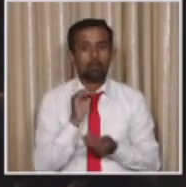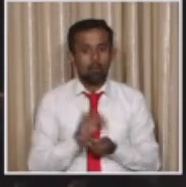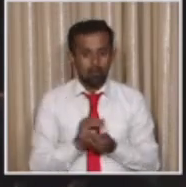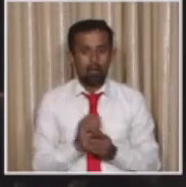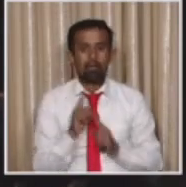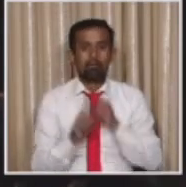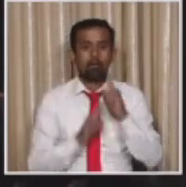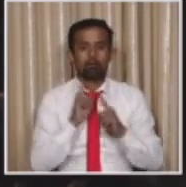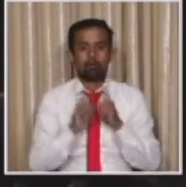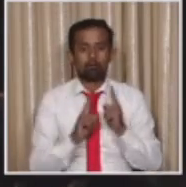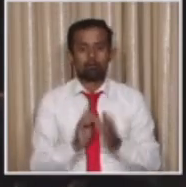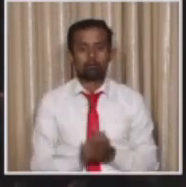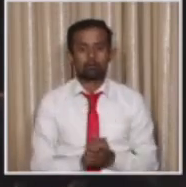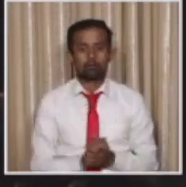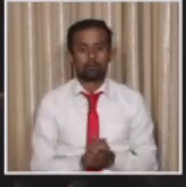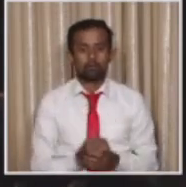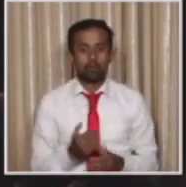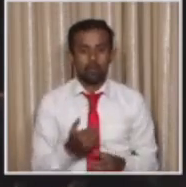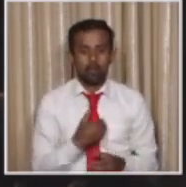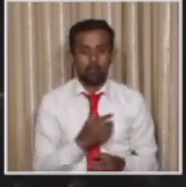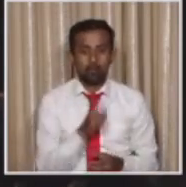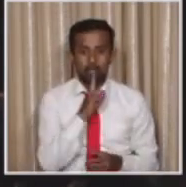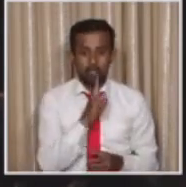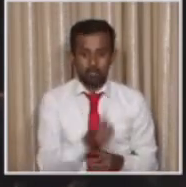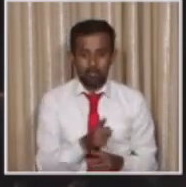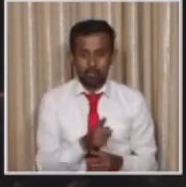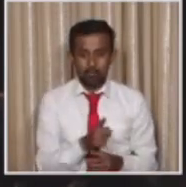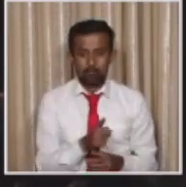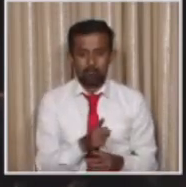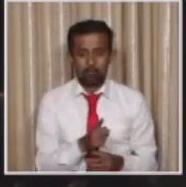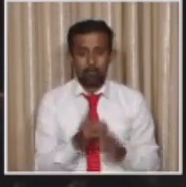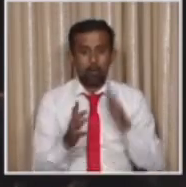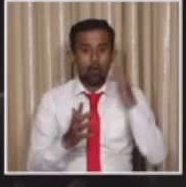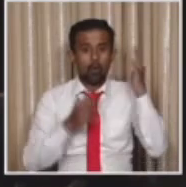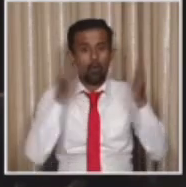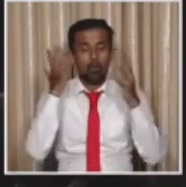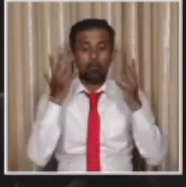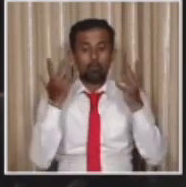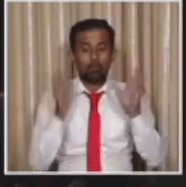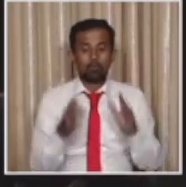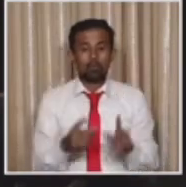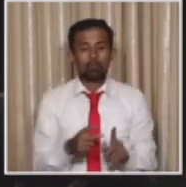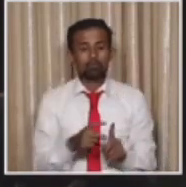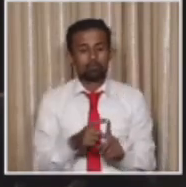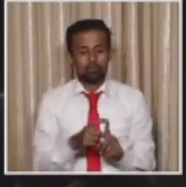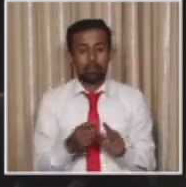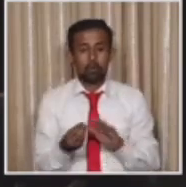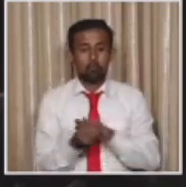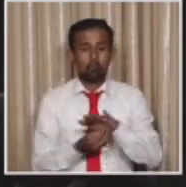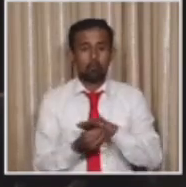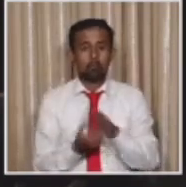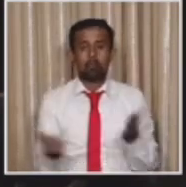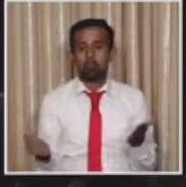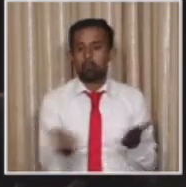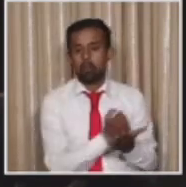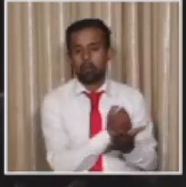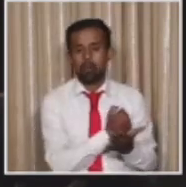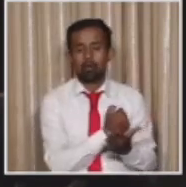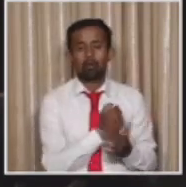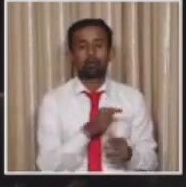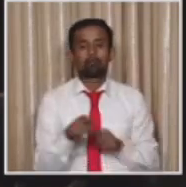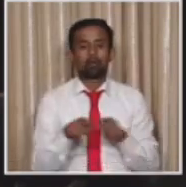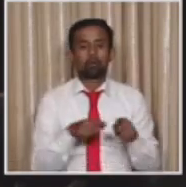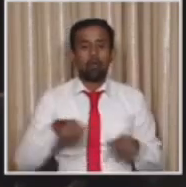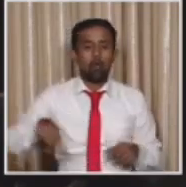කරන්න. මේක අපි හඳුන්වන්නේ ගරු මූලසර මන්ත්‍රීතුමනි, ලෝකෙ සිද්ධ වෙච්ච දැවැන්තම පරිසර හානිය කියලා තමයි මේ සියලු